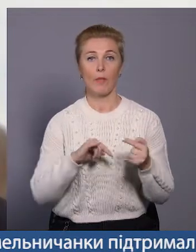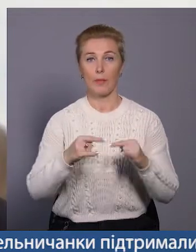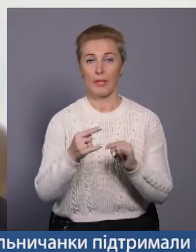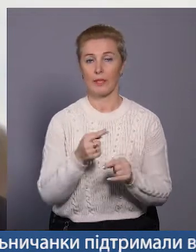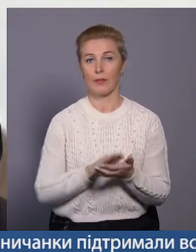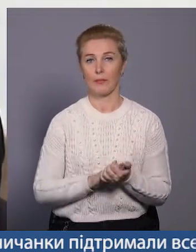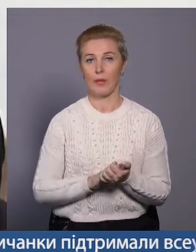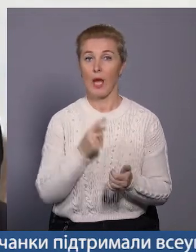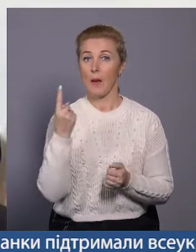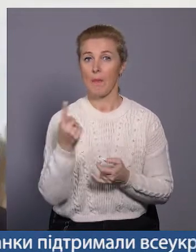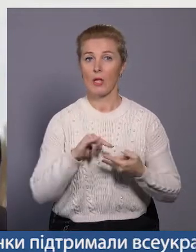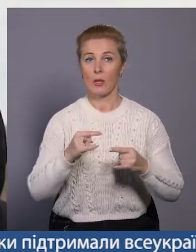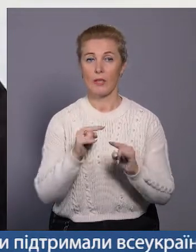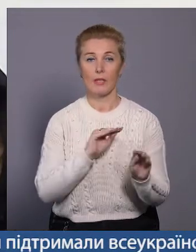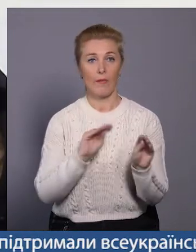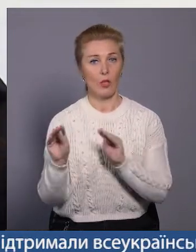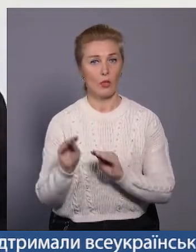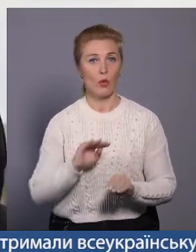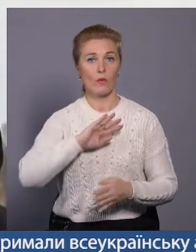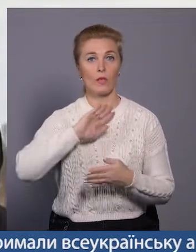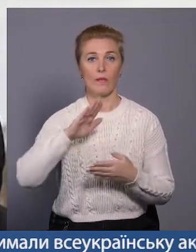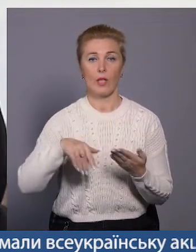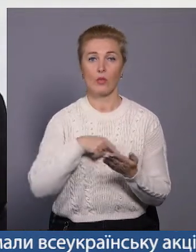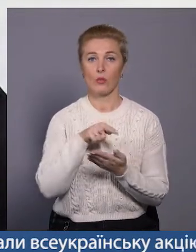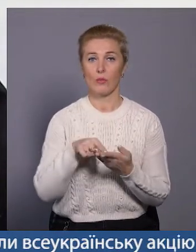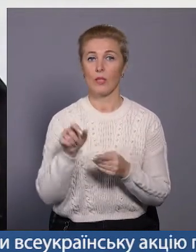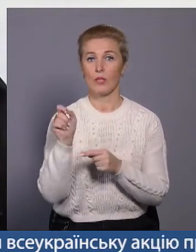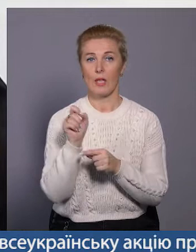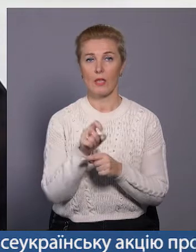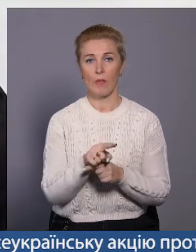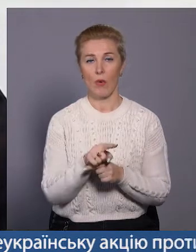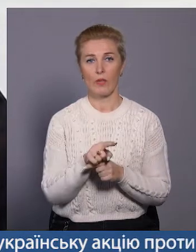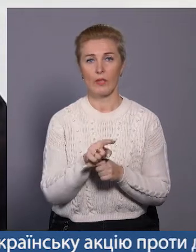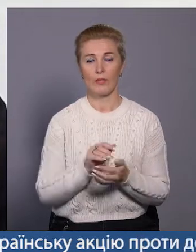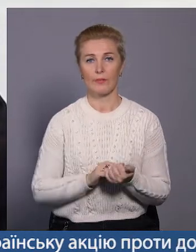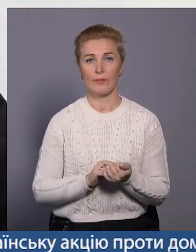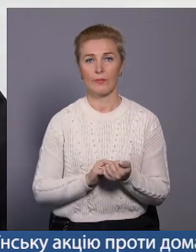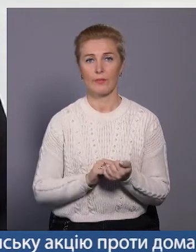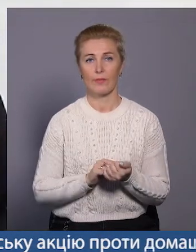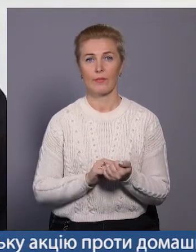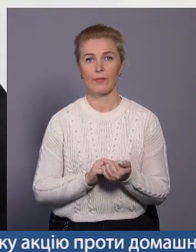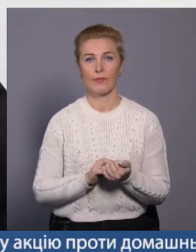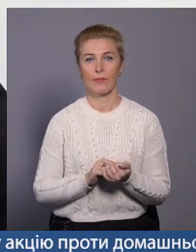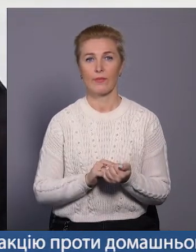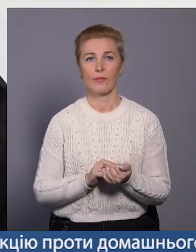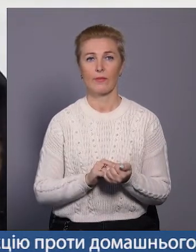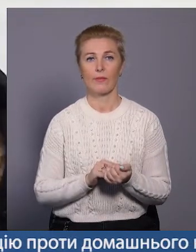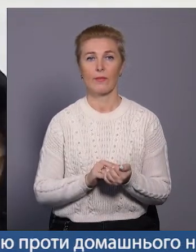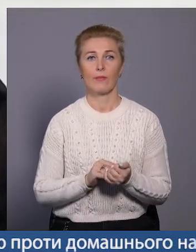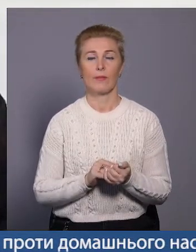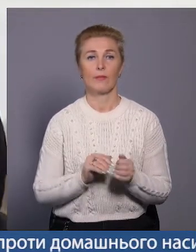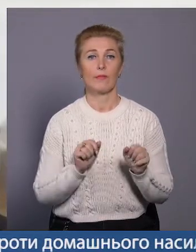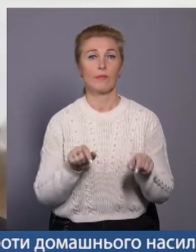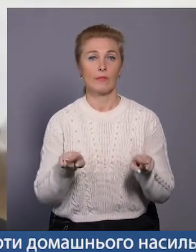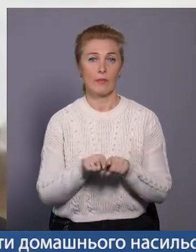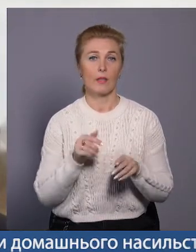яка влаштовується в нашому місці, вона замовлена на замовлення. Саме тільки її отримали, через то так може і